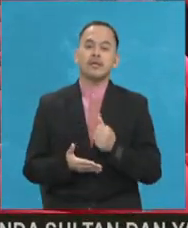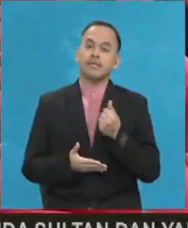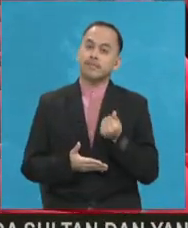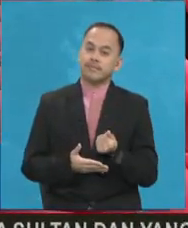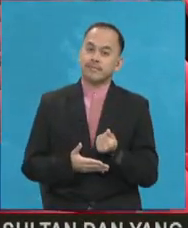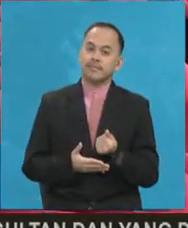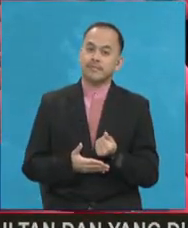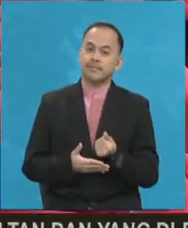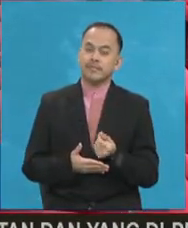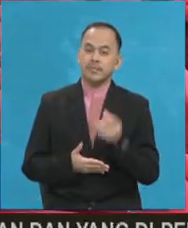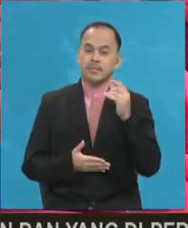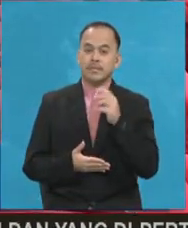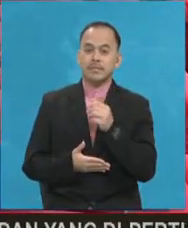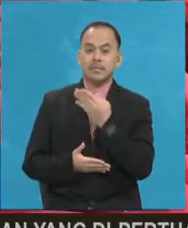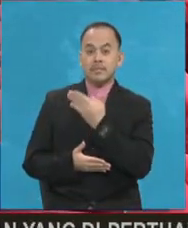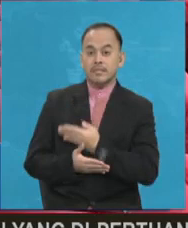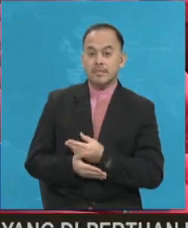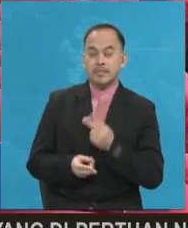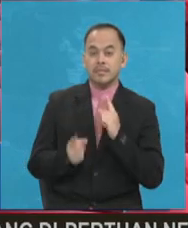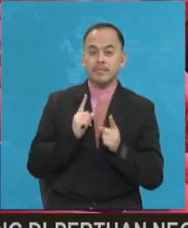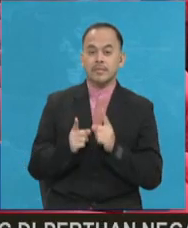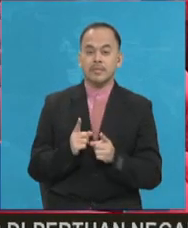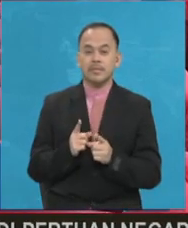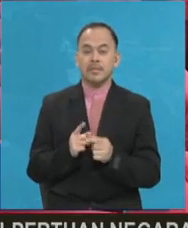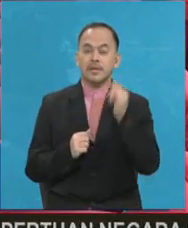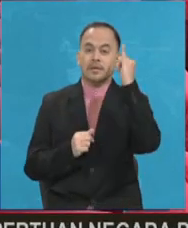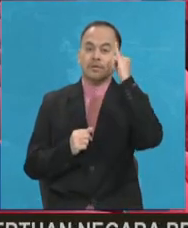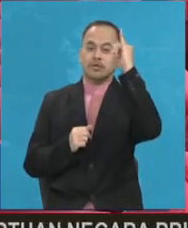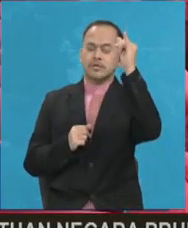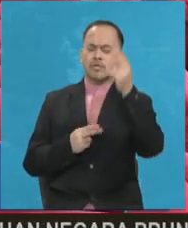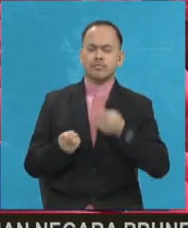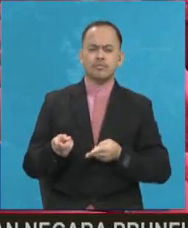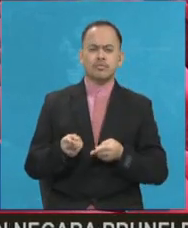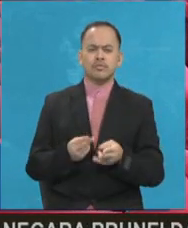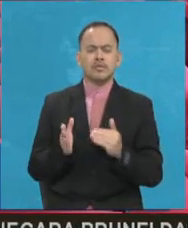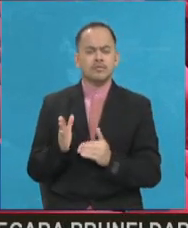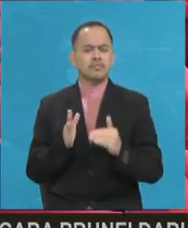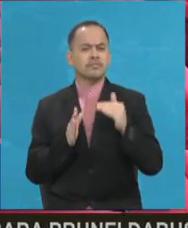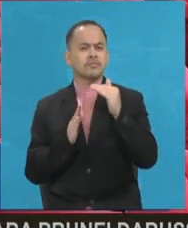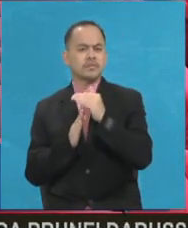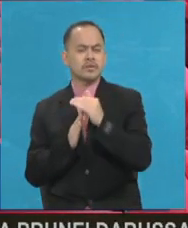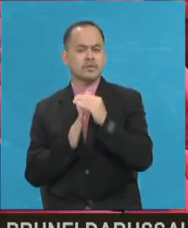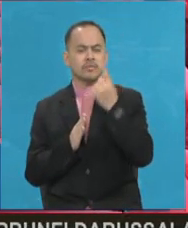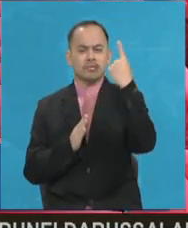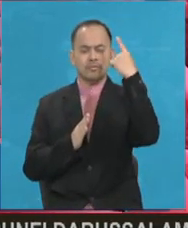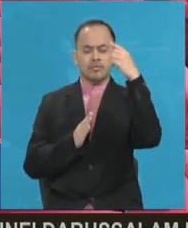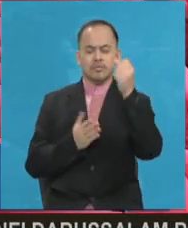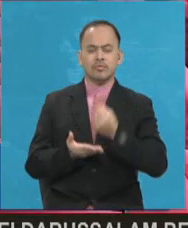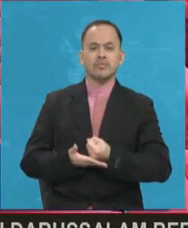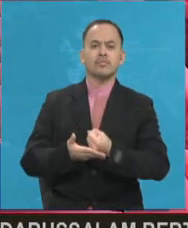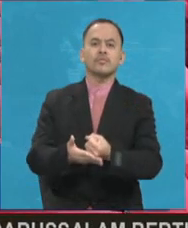Insyaallah kami akan terus berusaha dan lebih Dikit lagi juga untuk meningkatkan dan menyumbang kepada